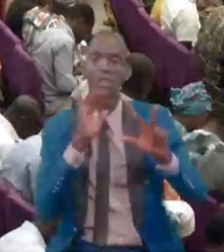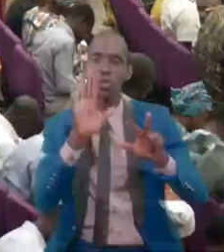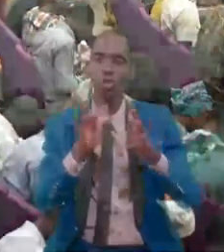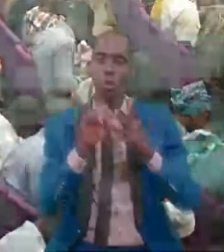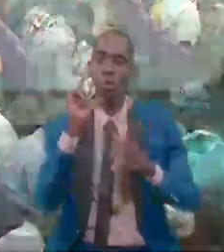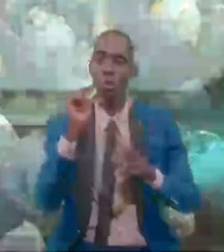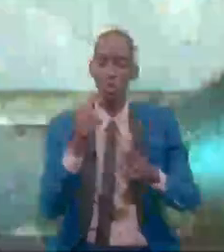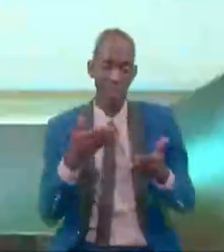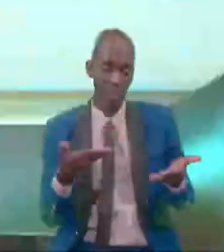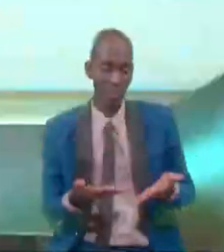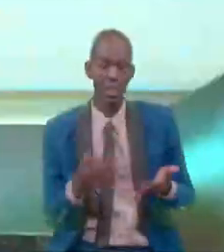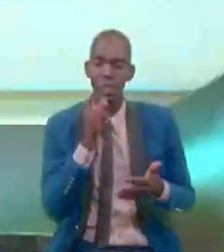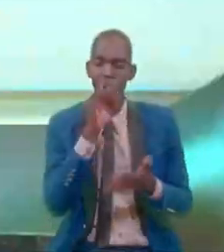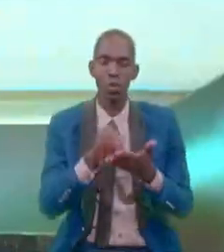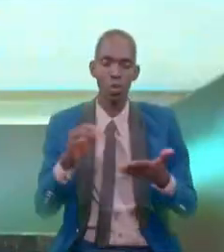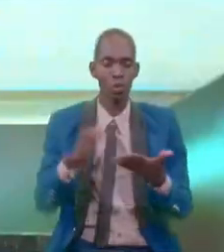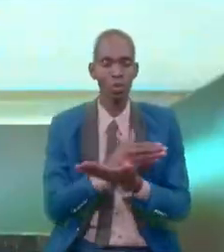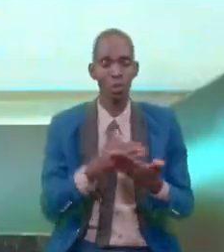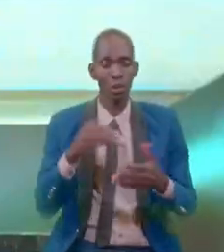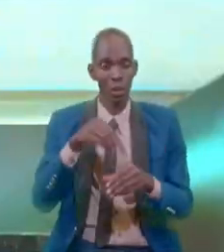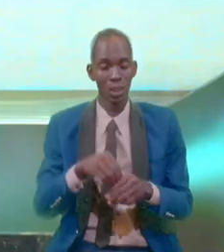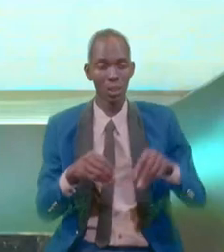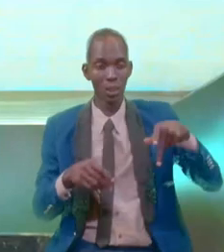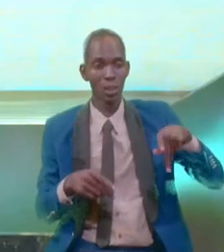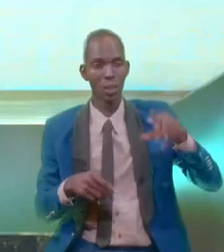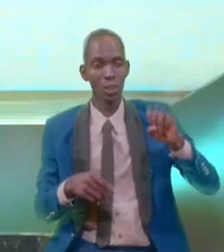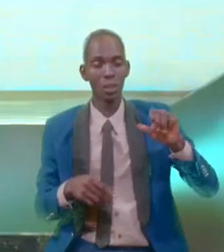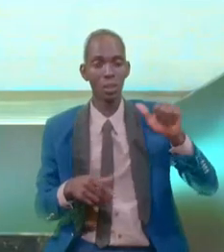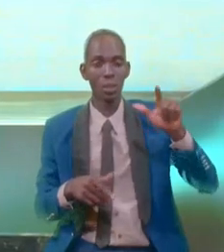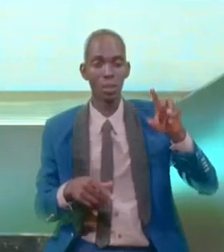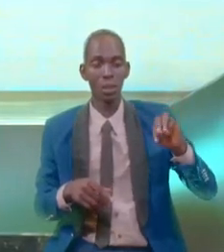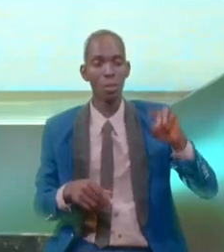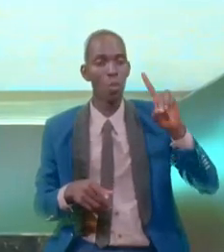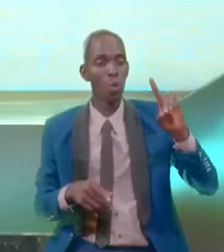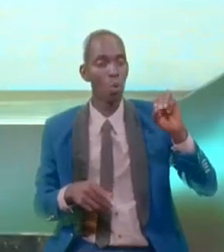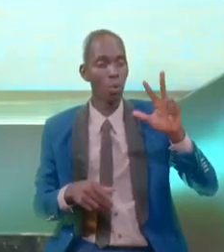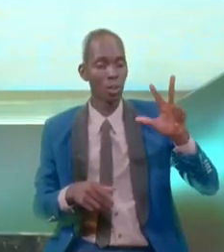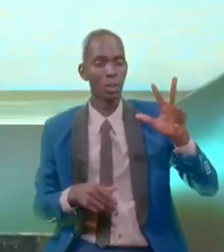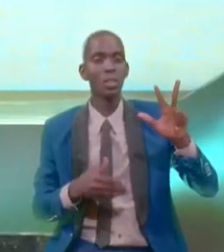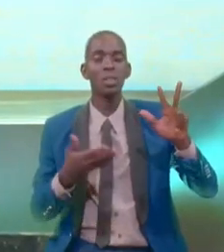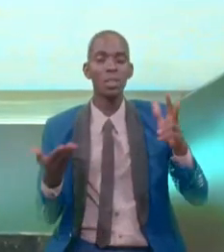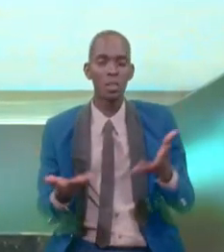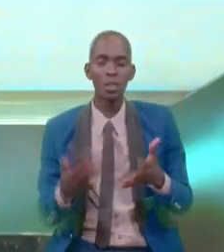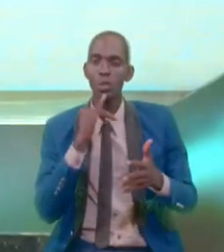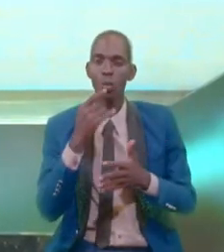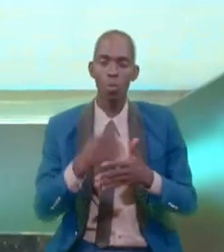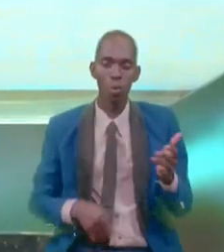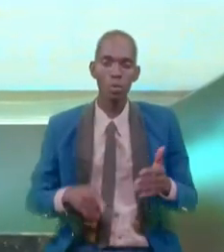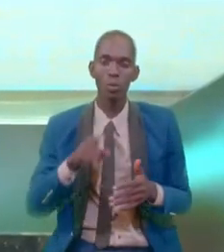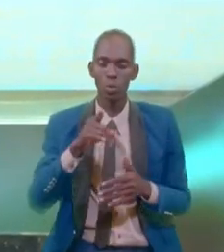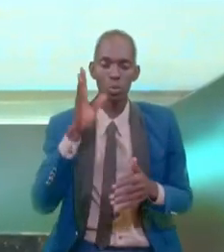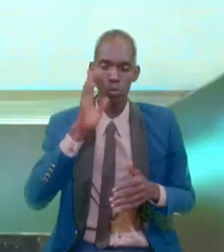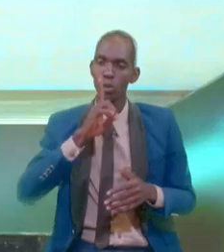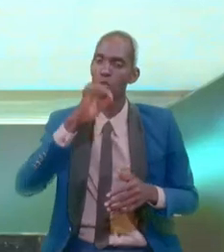103. Voici votre chanson, Psaume 103. Voici votre déclaration, une